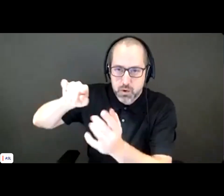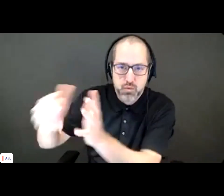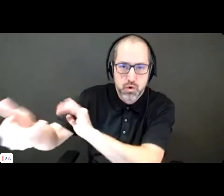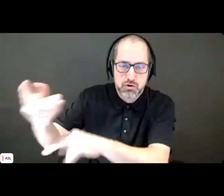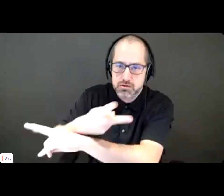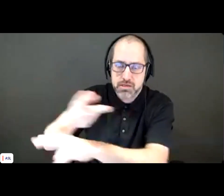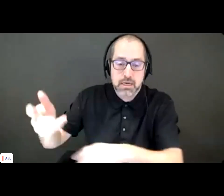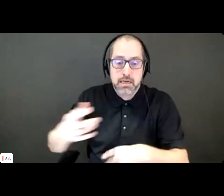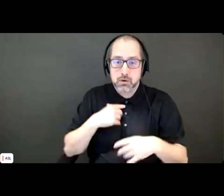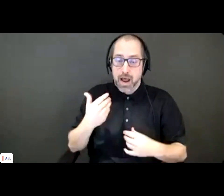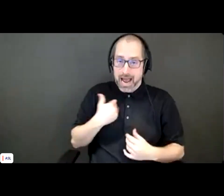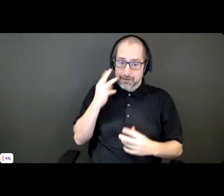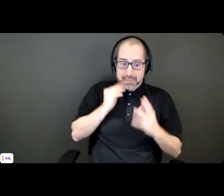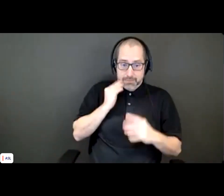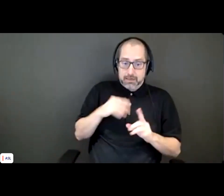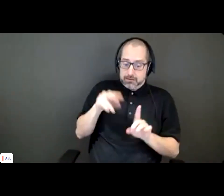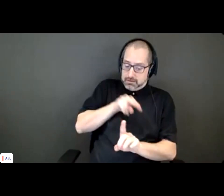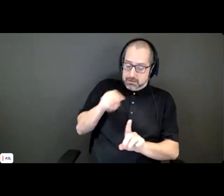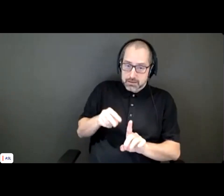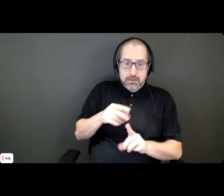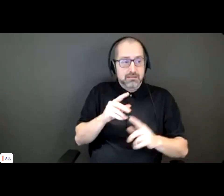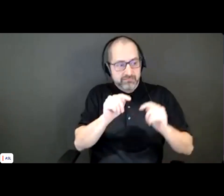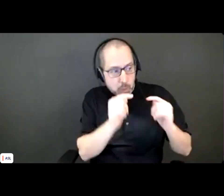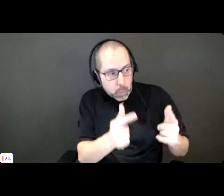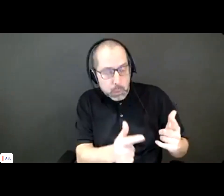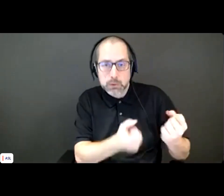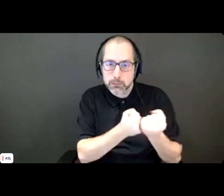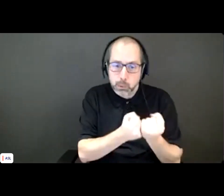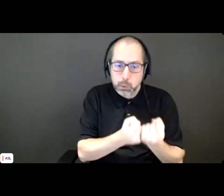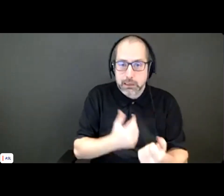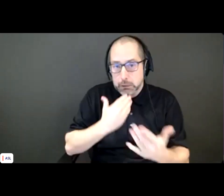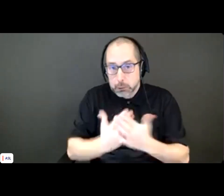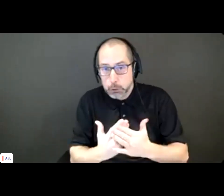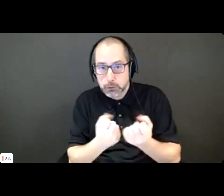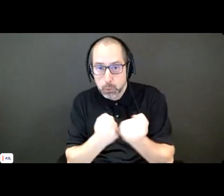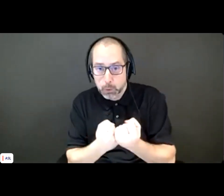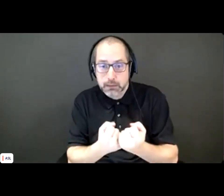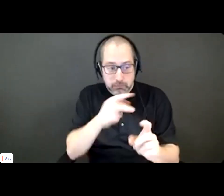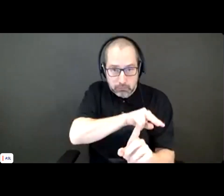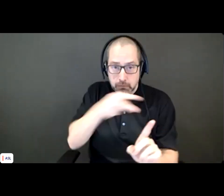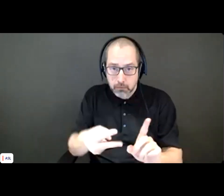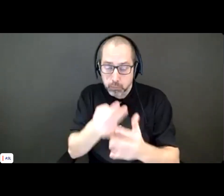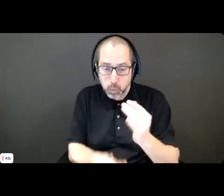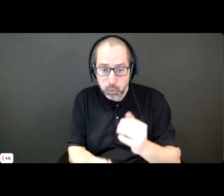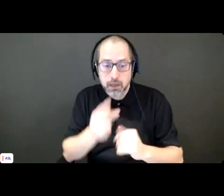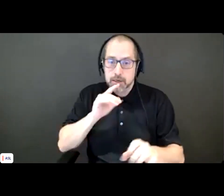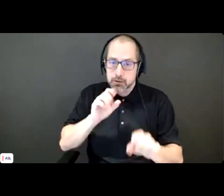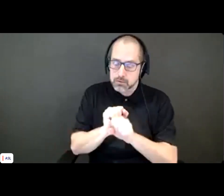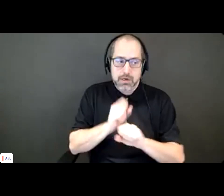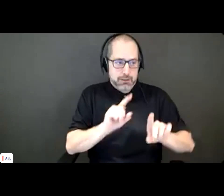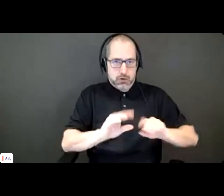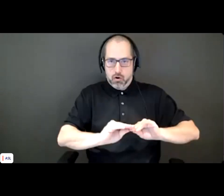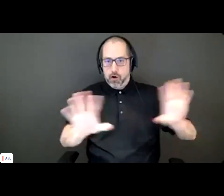qui a fait l'expérience des deux côtés une qualité pauvre et une qualité une bonne qualité